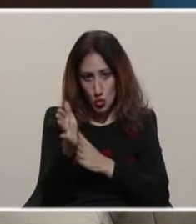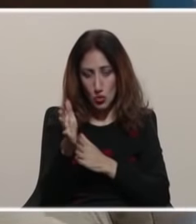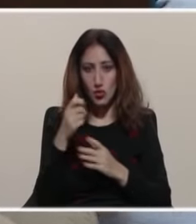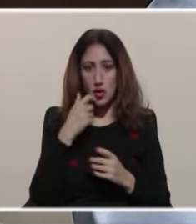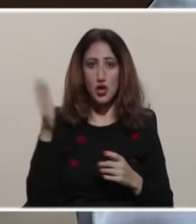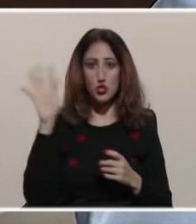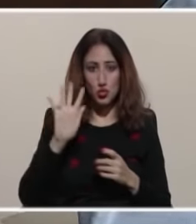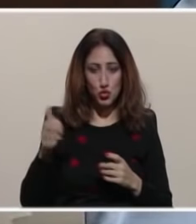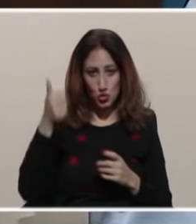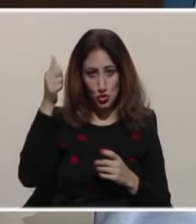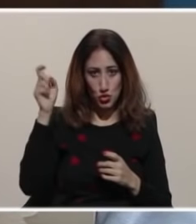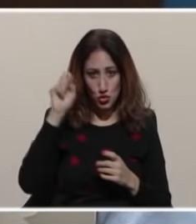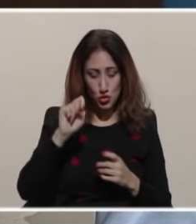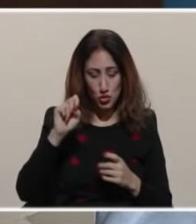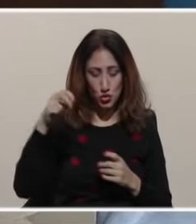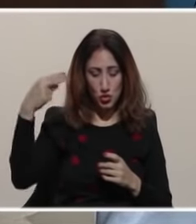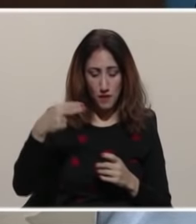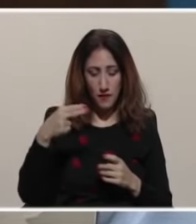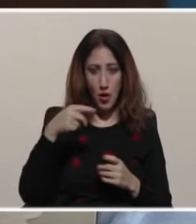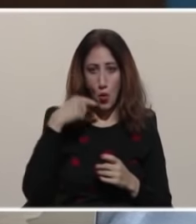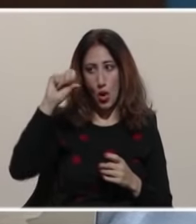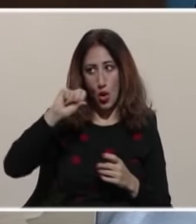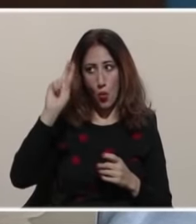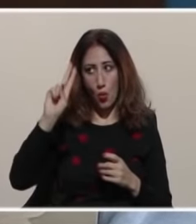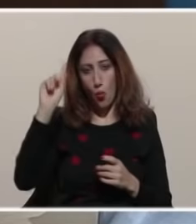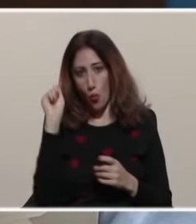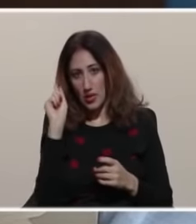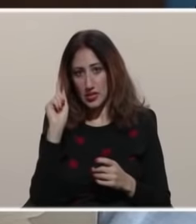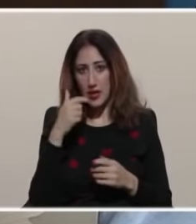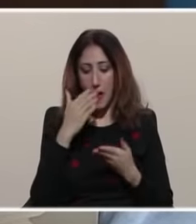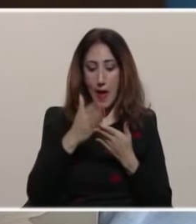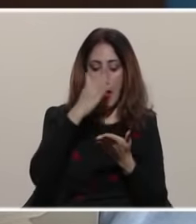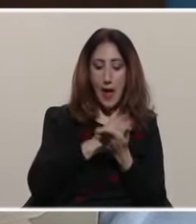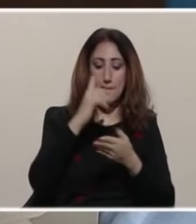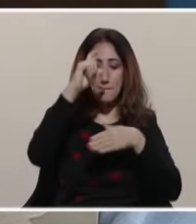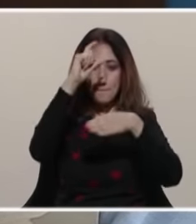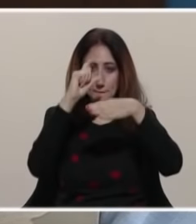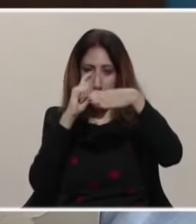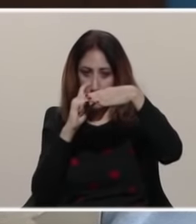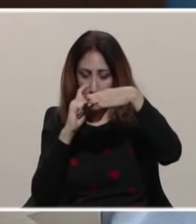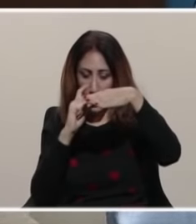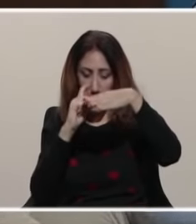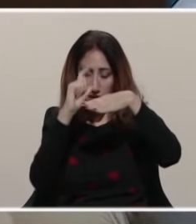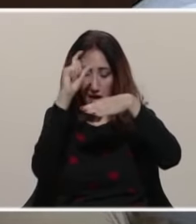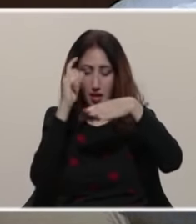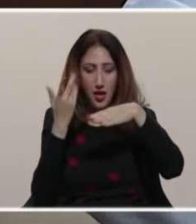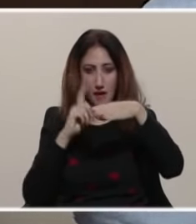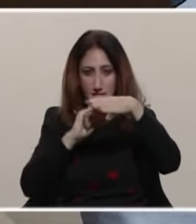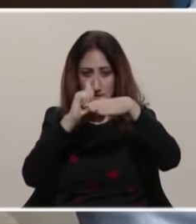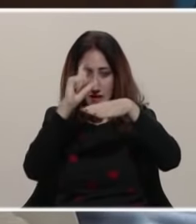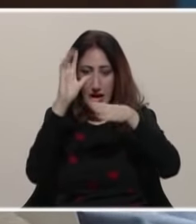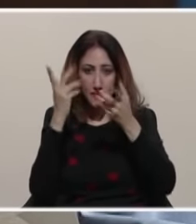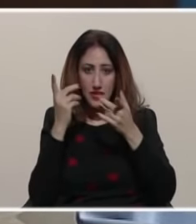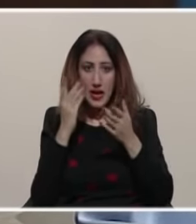والوتر. وأحيانا كثيرة يكون قبل الفجر، وده ما أجمله، في الثلث الأخير من الليل اللي بيبقى فيه